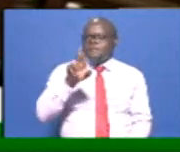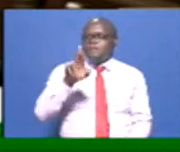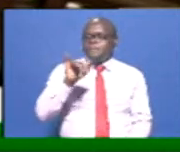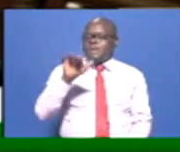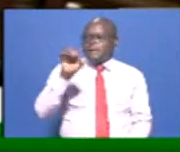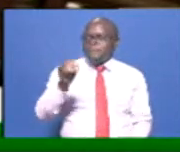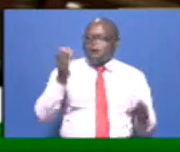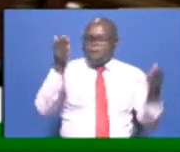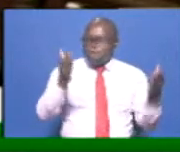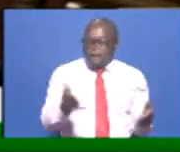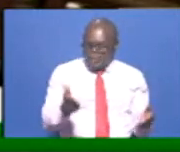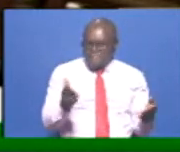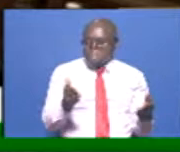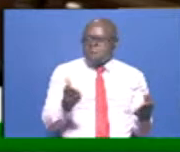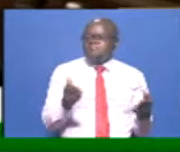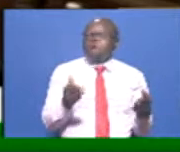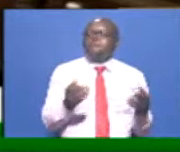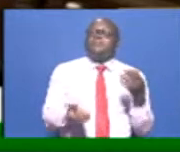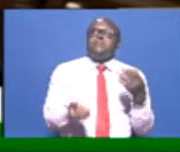sehemu zingine, Baringo,